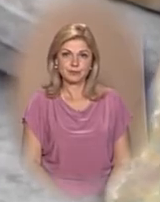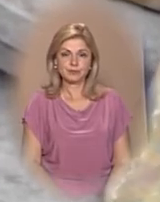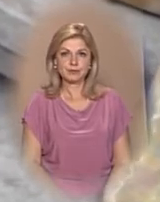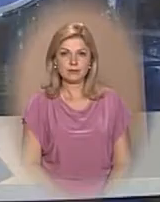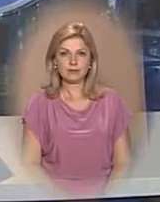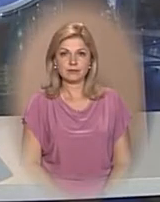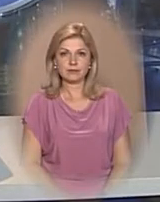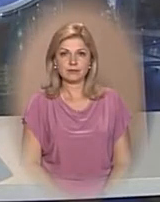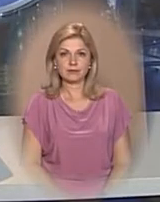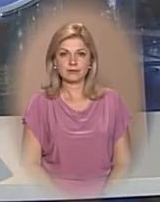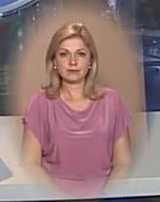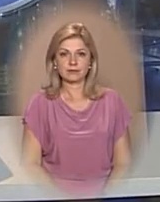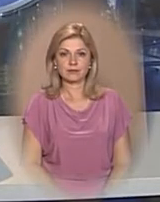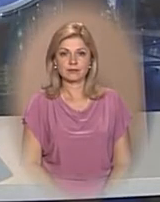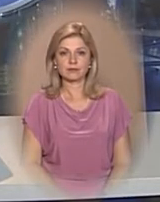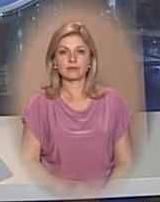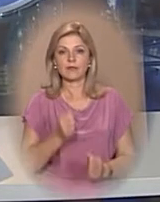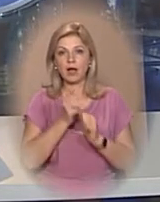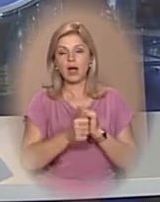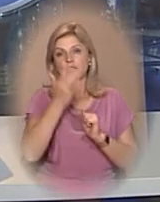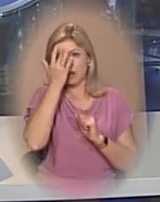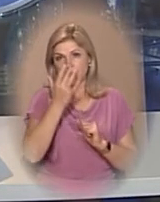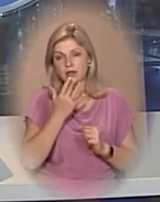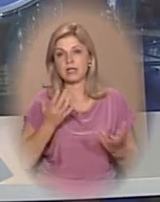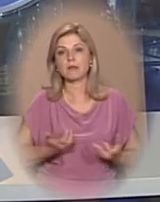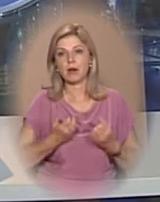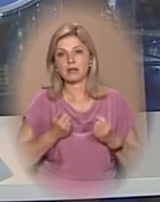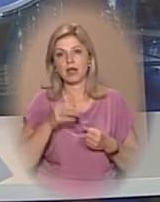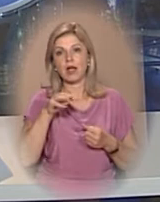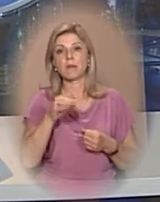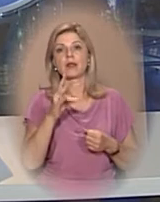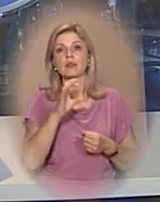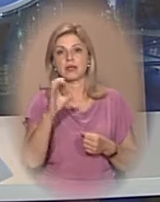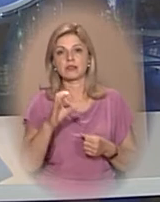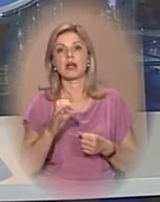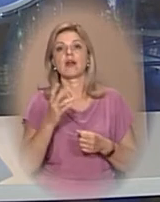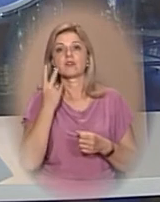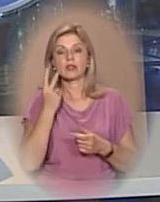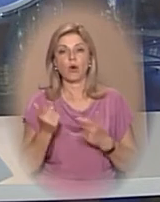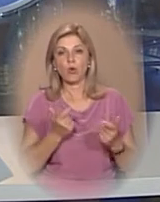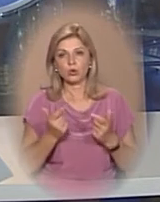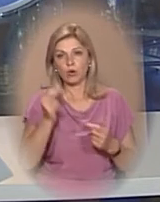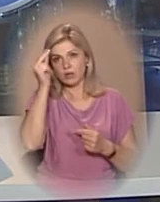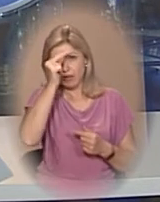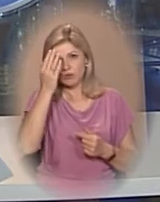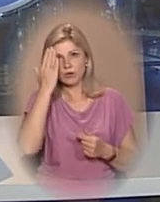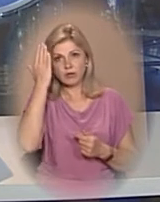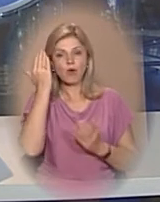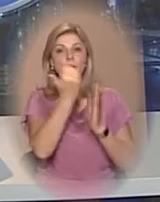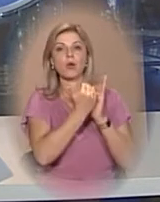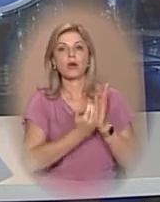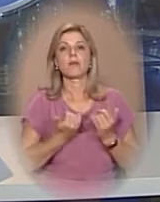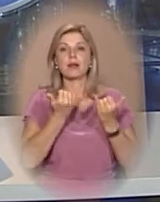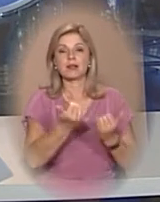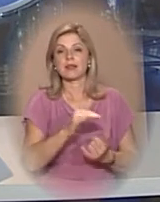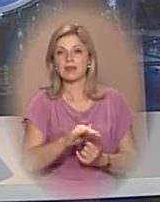Миколаївщини. Щоліта рятувальники Державної служби з надзвичайних ситуацій готують навчально-розважальні програми для дітей,